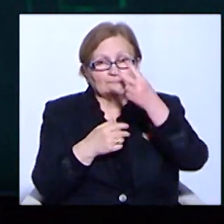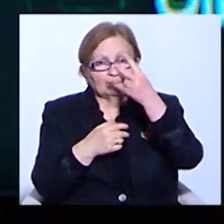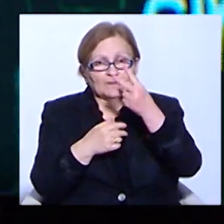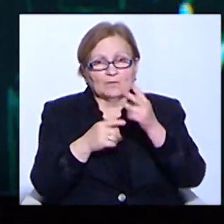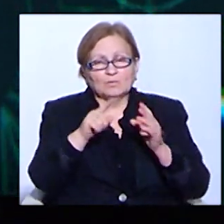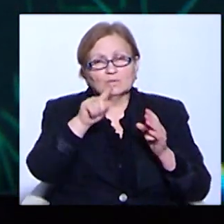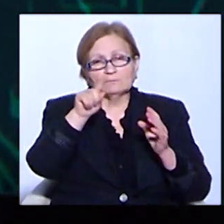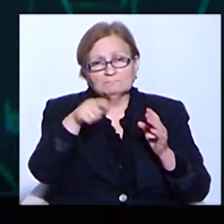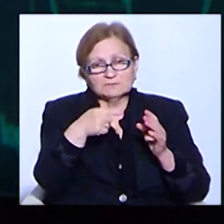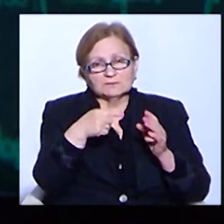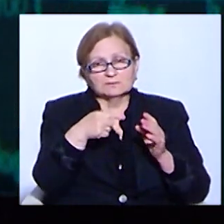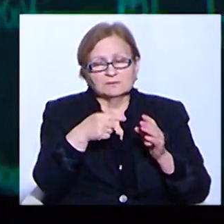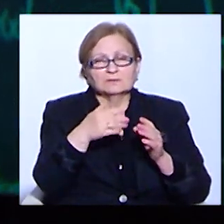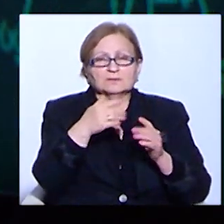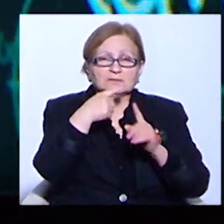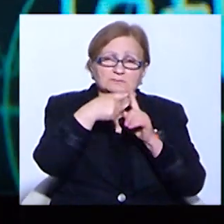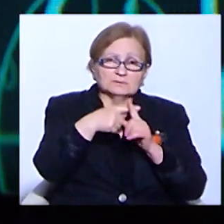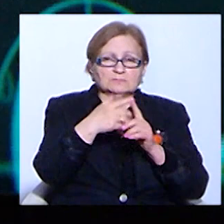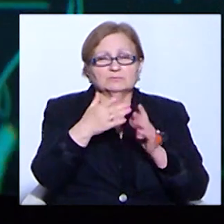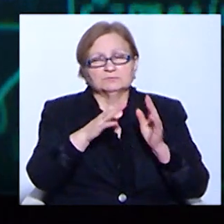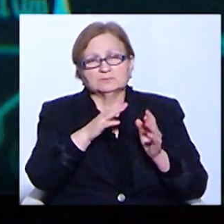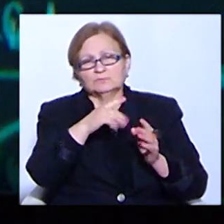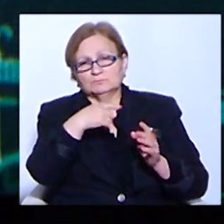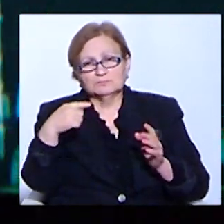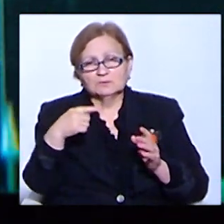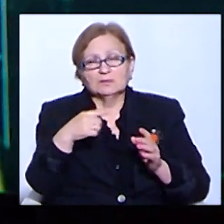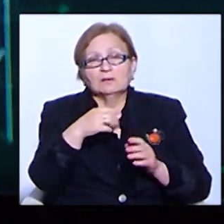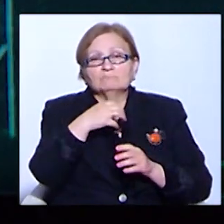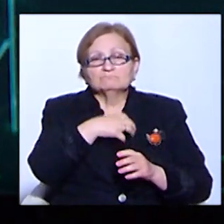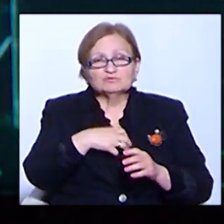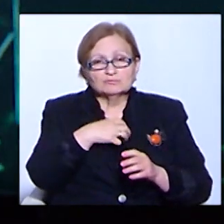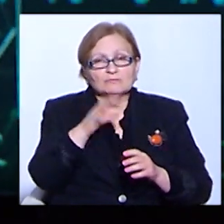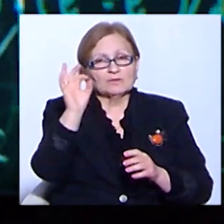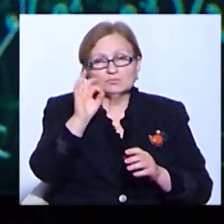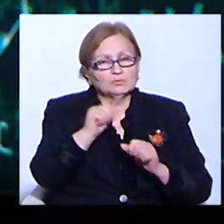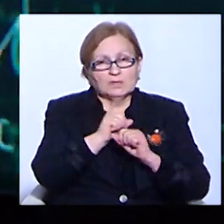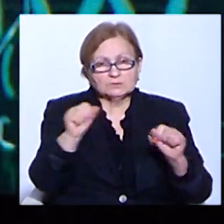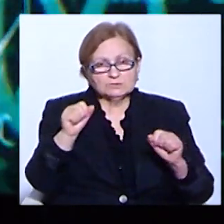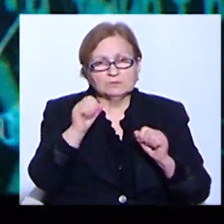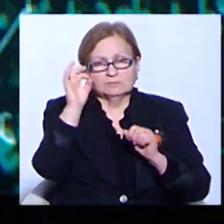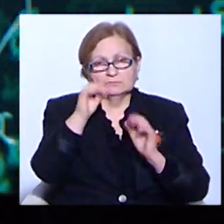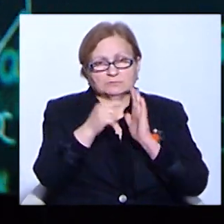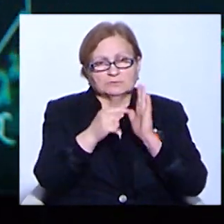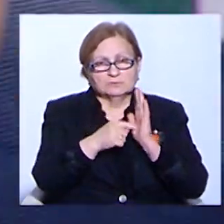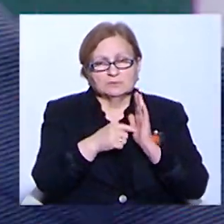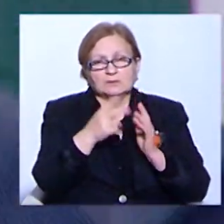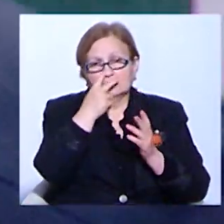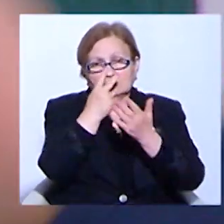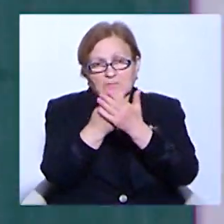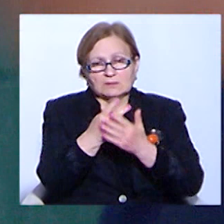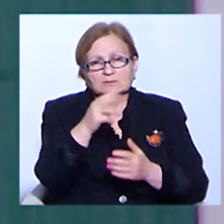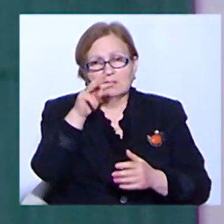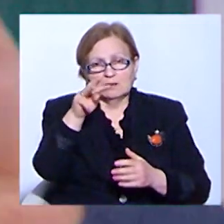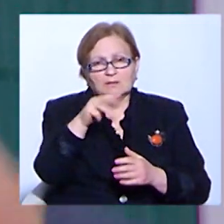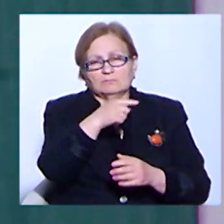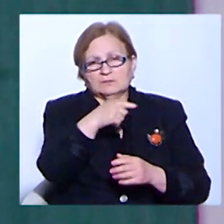რიცხვის შეფარდება, კიდე დადებითი იყოს, კიდე უარყოფითი, მთავარია მნიშვნელში 0 არ იყოს, რადგან ვიცით, რომ 0-ზე გაყოფა არ შეიძლება. შეგვიძლია წარმოვადგინოთ როგორც ნატურალური რიცხვი,